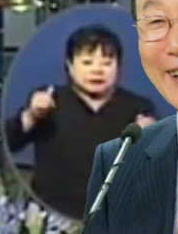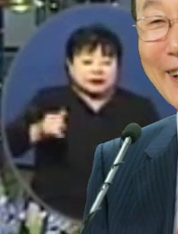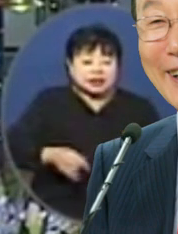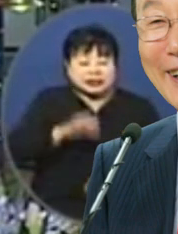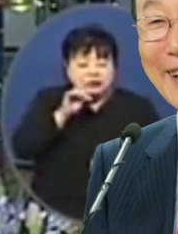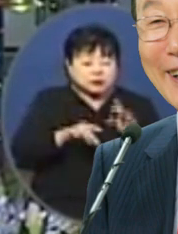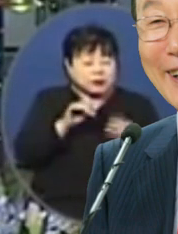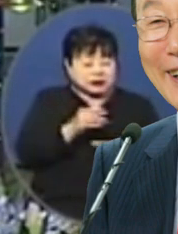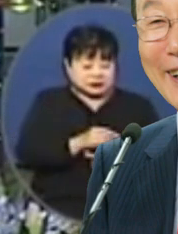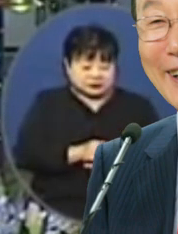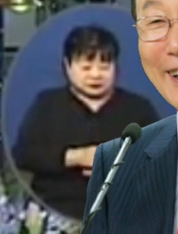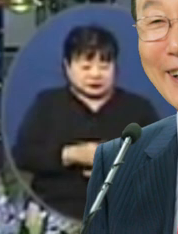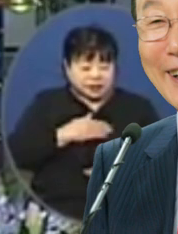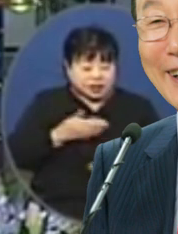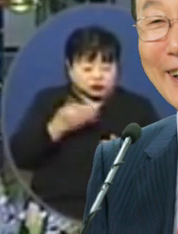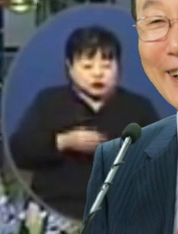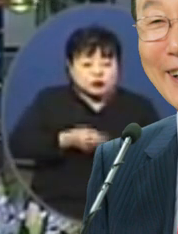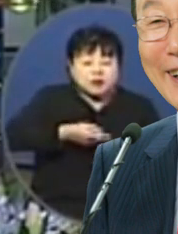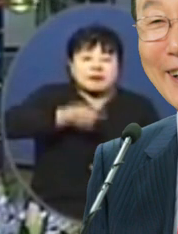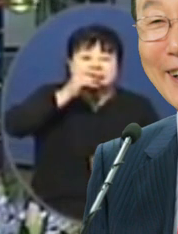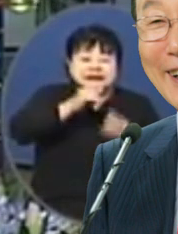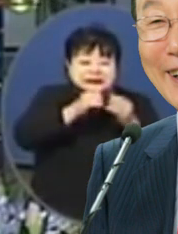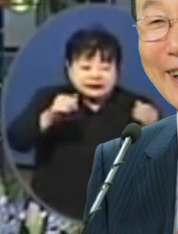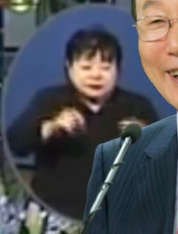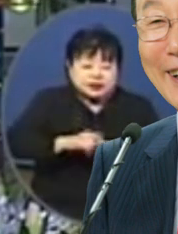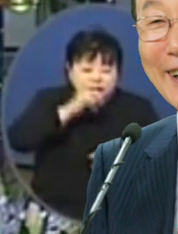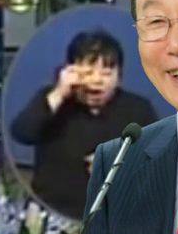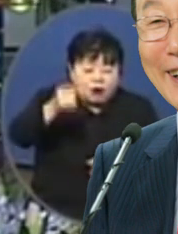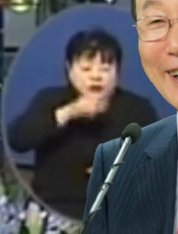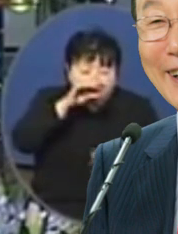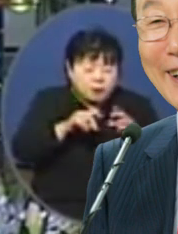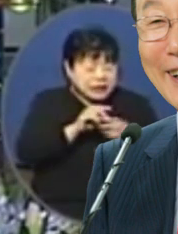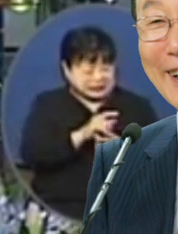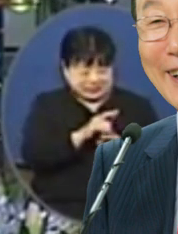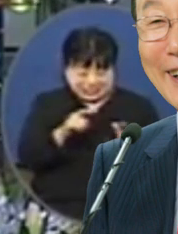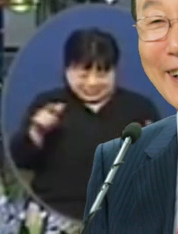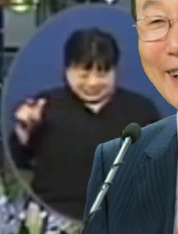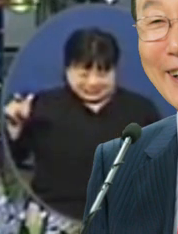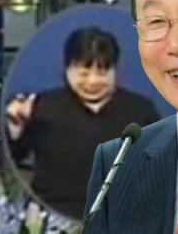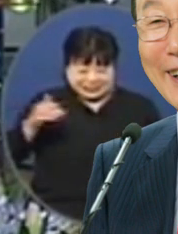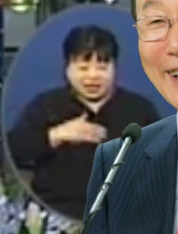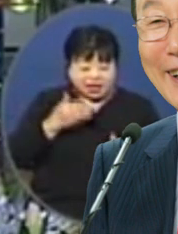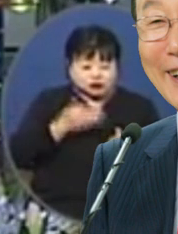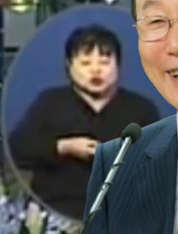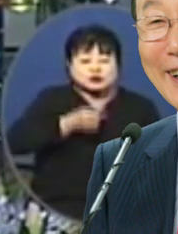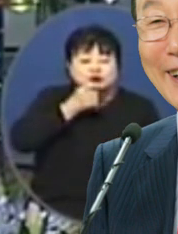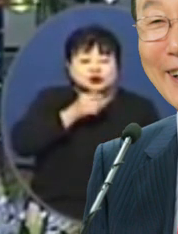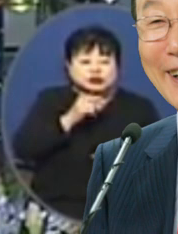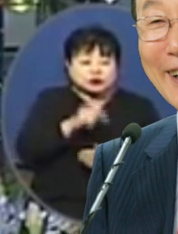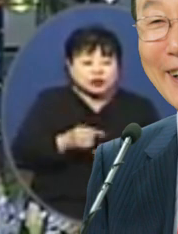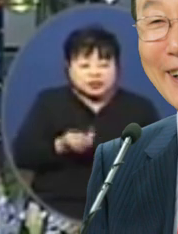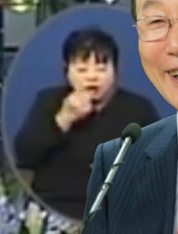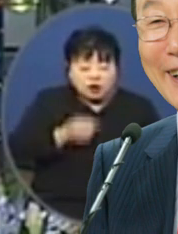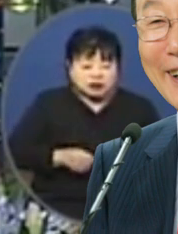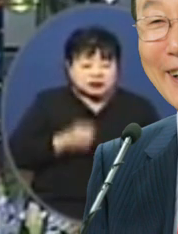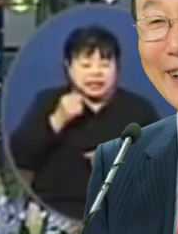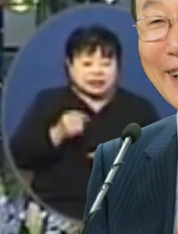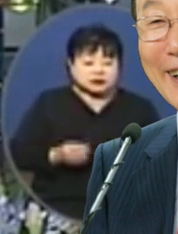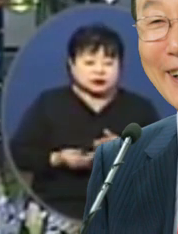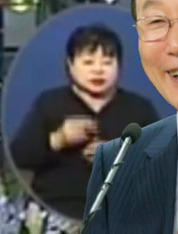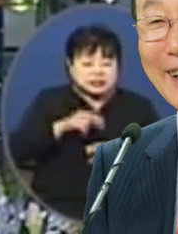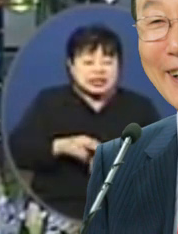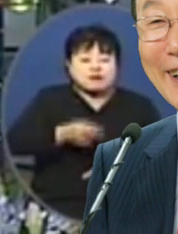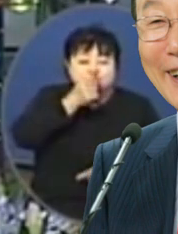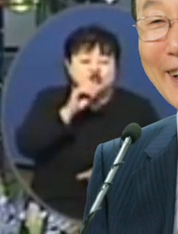다시 목마르리니와 내가 주는 물을 마시는 자는 영원히 목마르지 아니하리니 내가 주는 물은 그 속에서 영생토록 사는